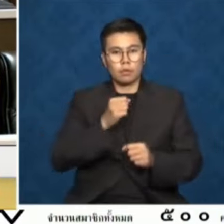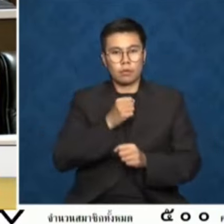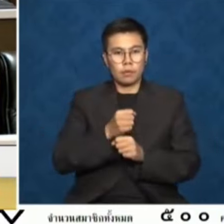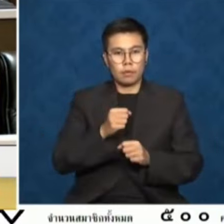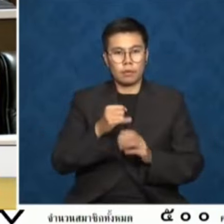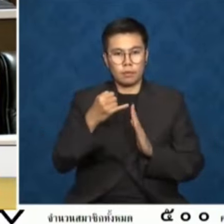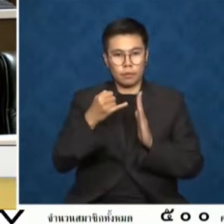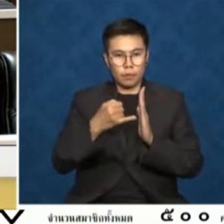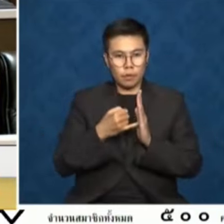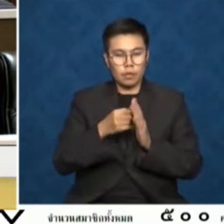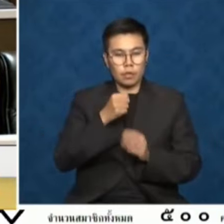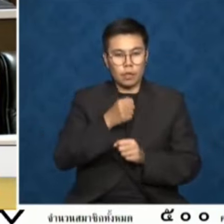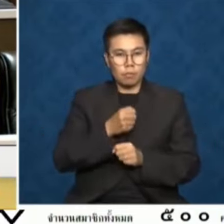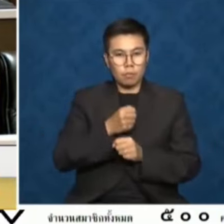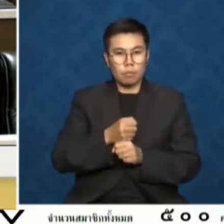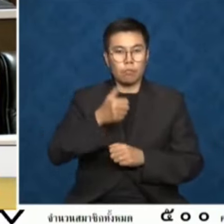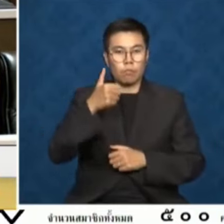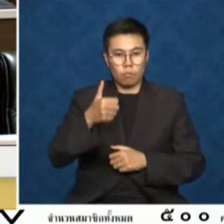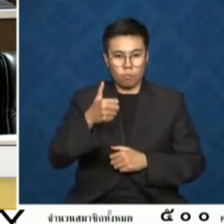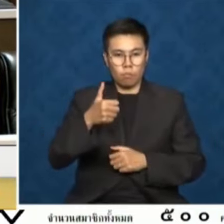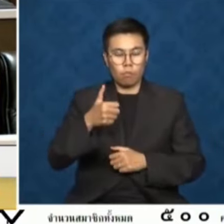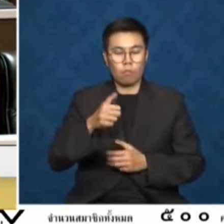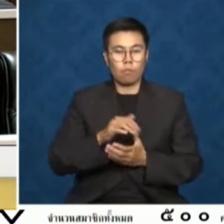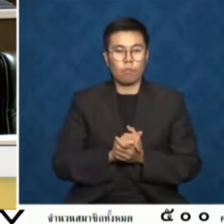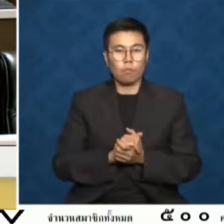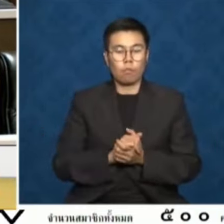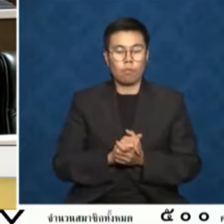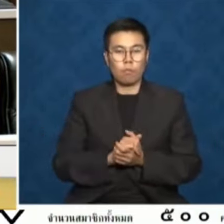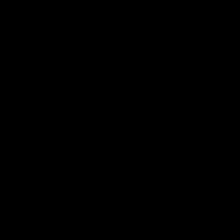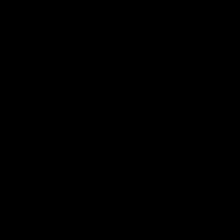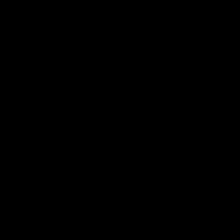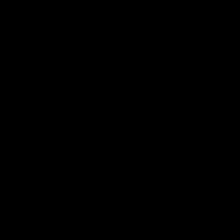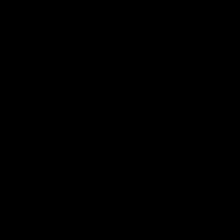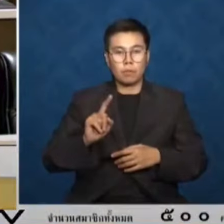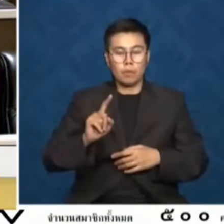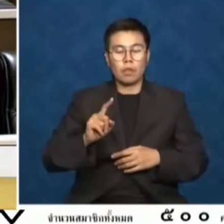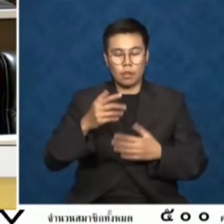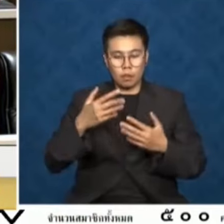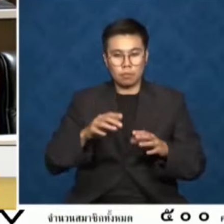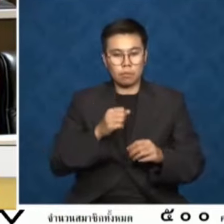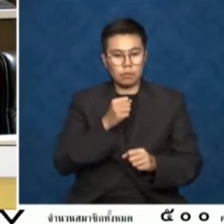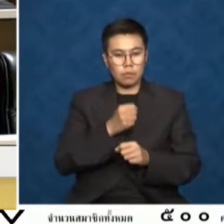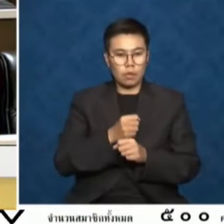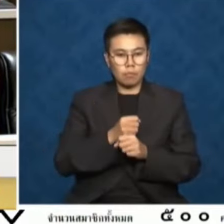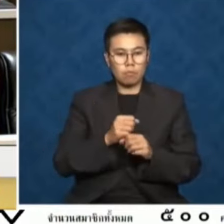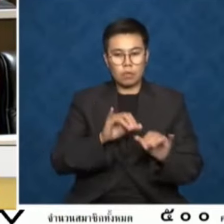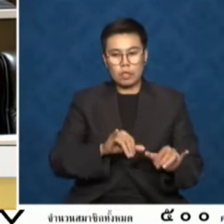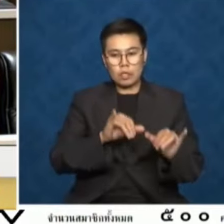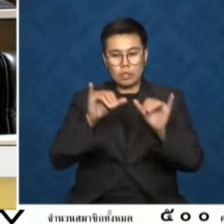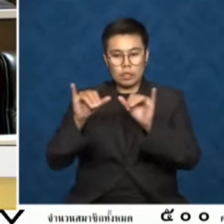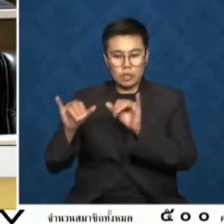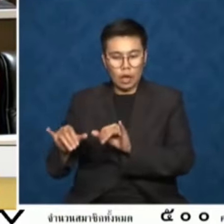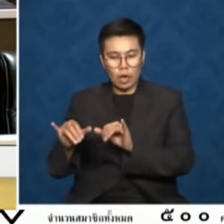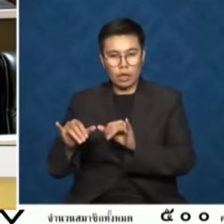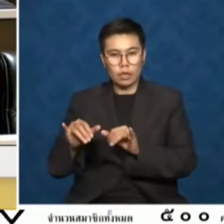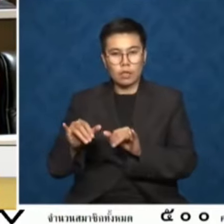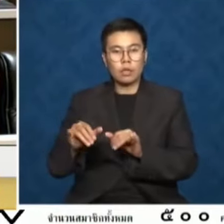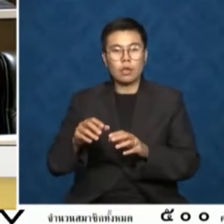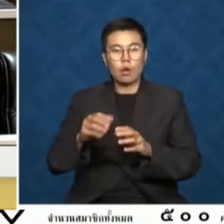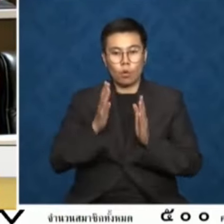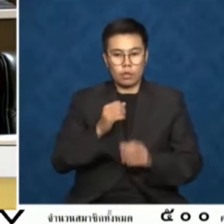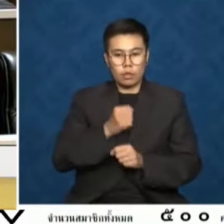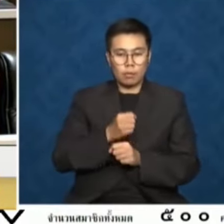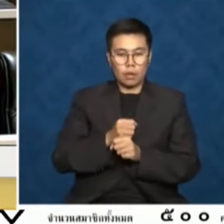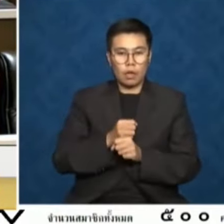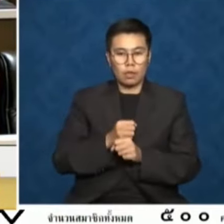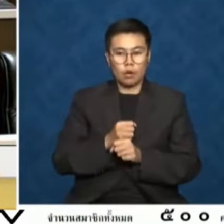วัดเป็นไปอย่างมีประสิทธิภาพหรือเพื่อการแก้ดำเนินการโอนข้าราชการองค์การบริหารส่วนจังห